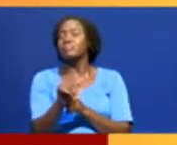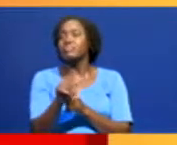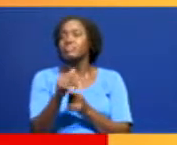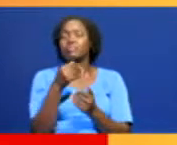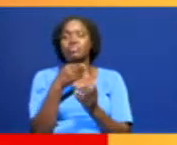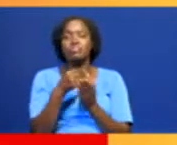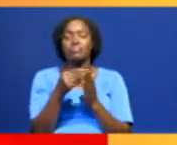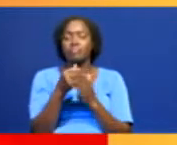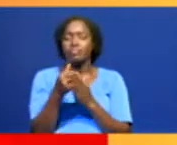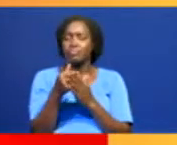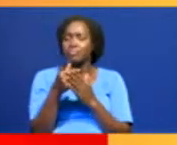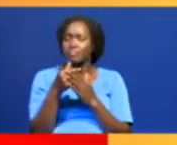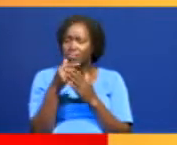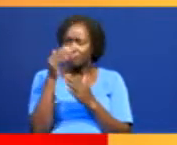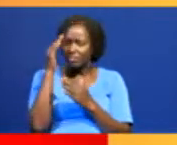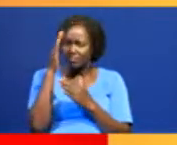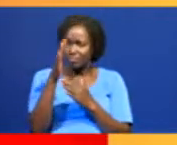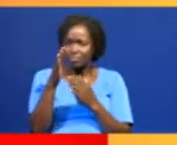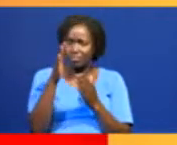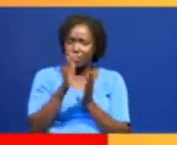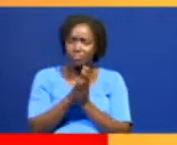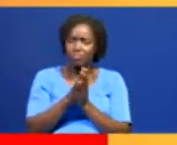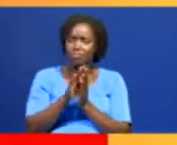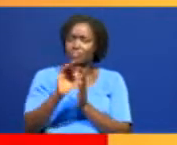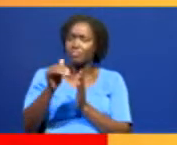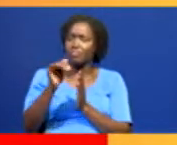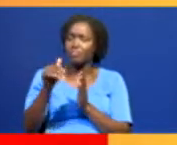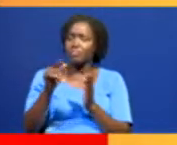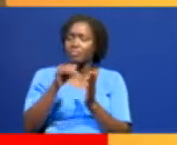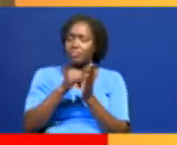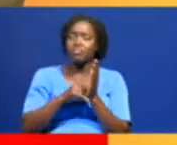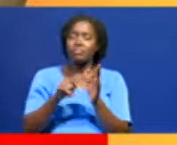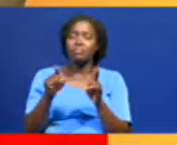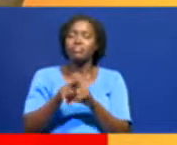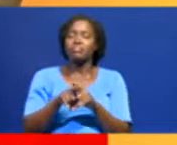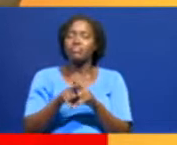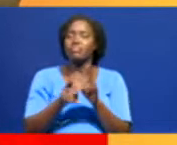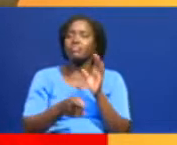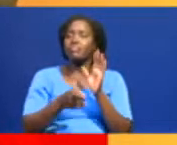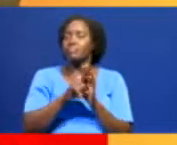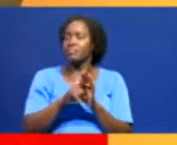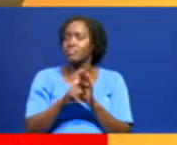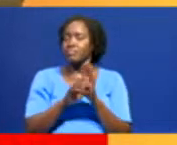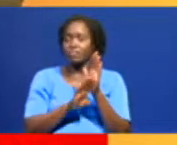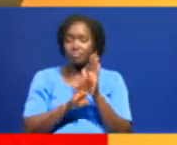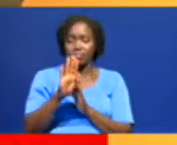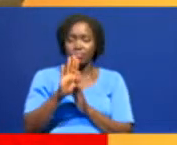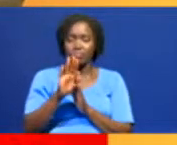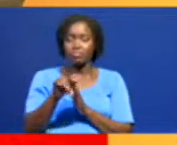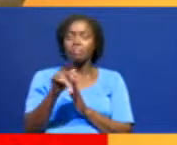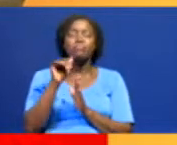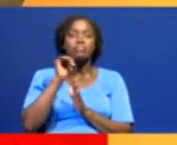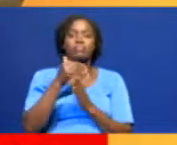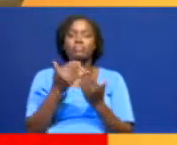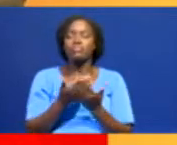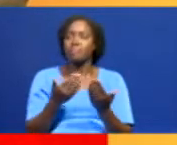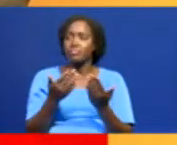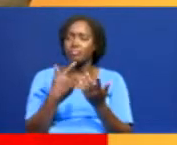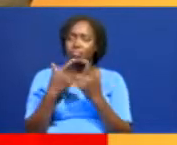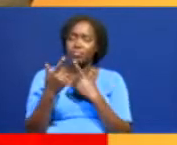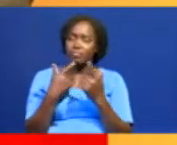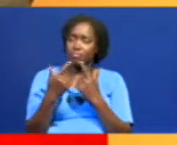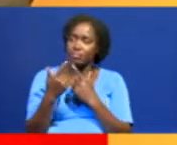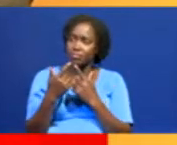fedha ziende kwa mashinani kama vile inavyotakikana iweze kufanya maendeleo. Hii ni kitu ambacho ni nzuri pia tuongelee, kwa